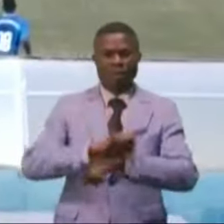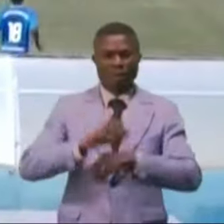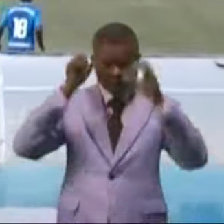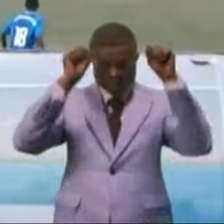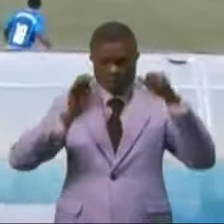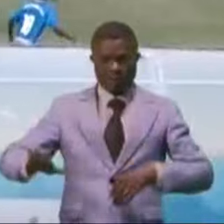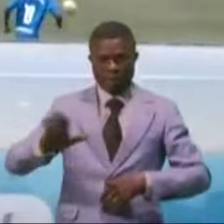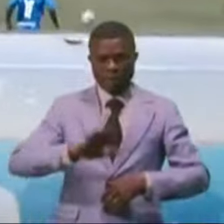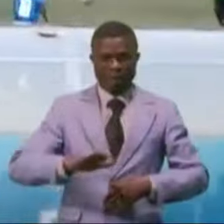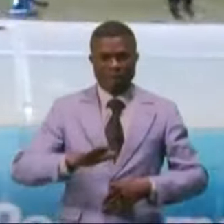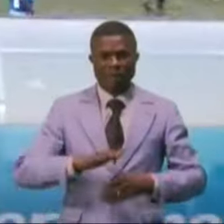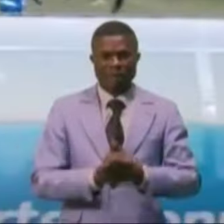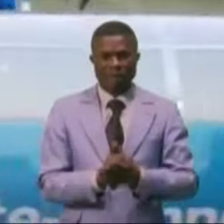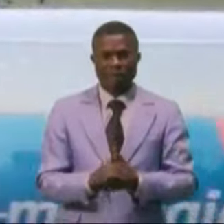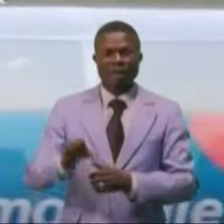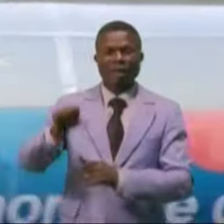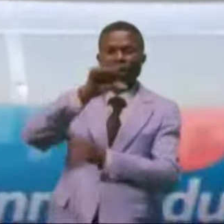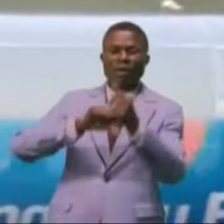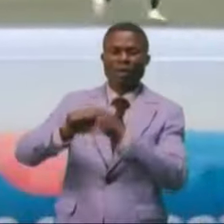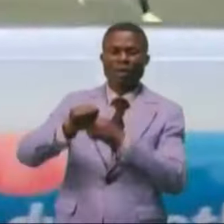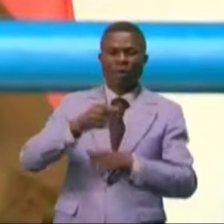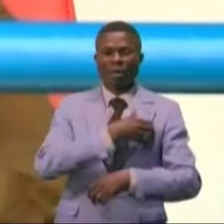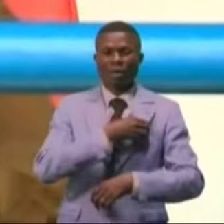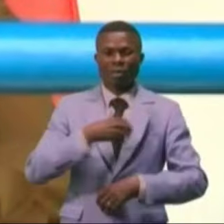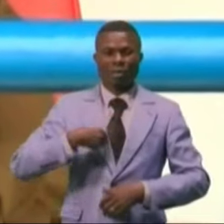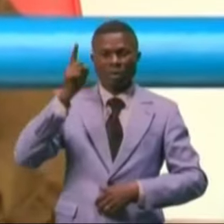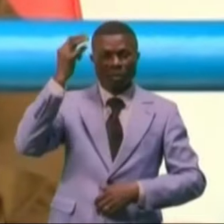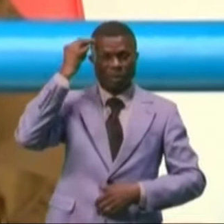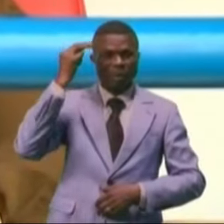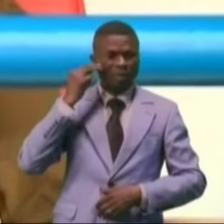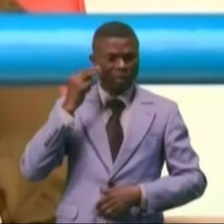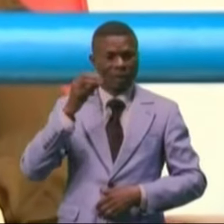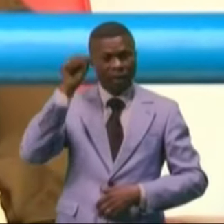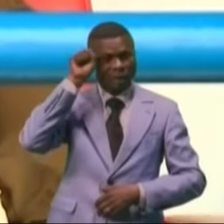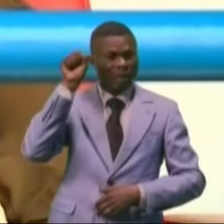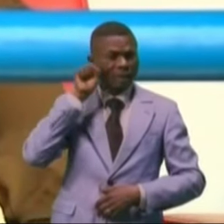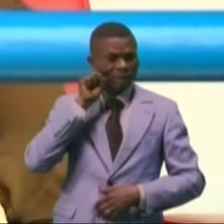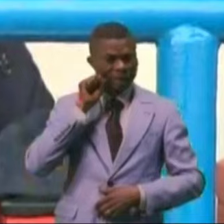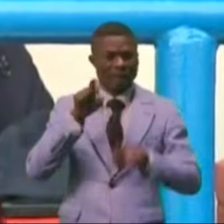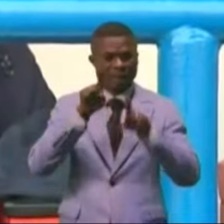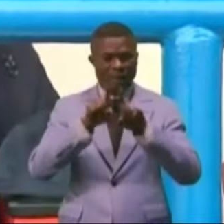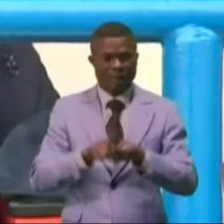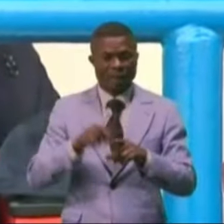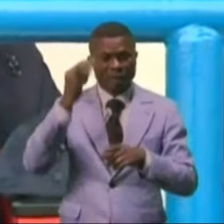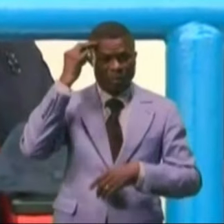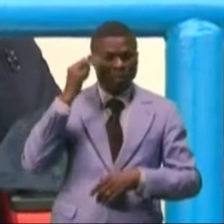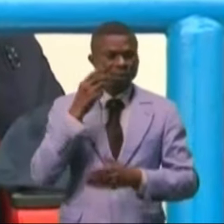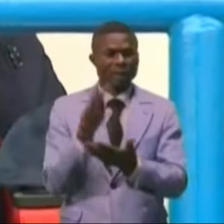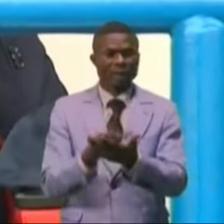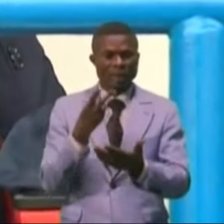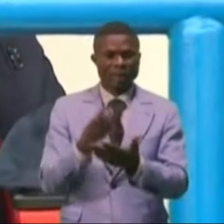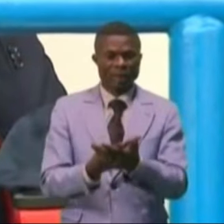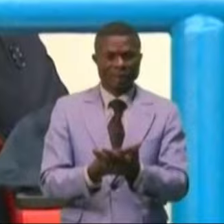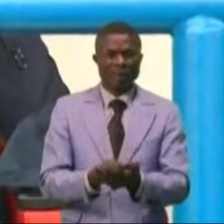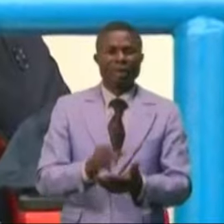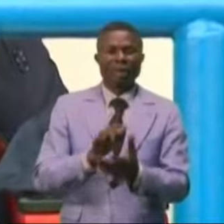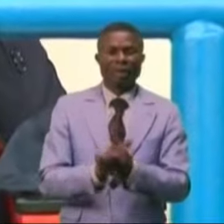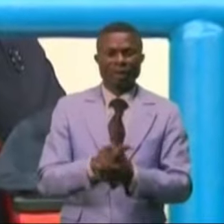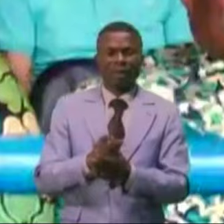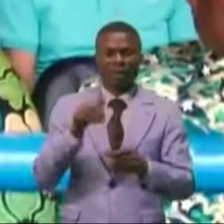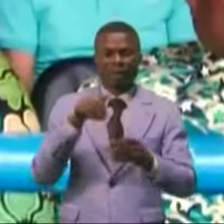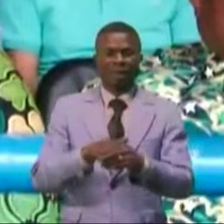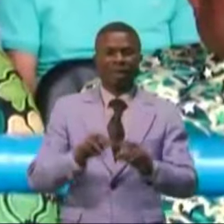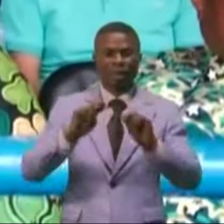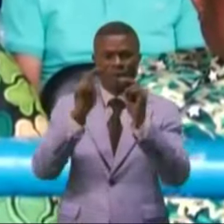République était entouré de Madame le Premier ministre Judith Suminwa et du ministre des Sports Didier Boudimbou dans une